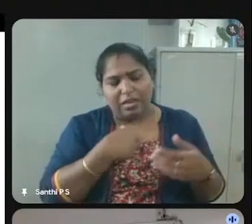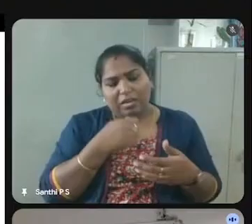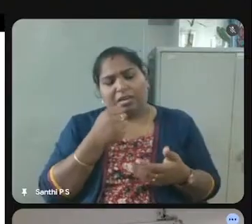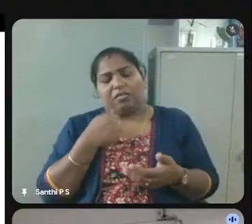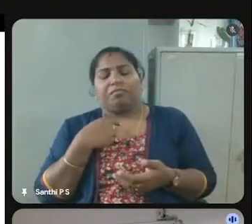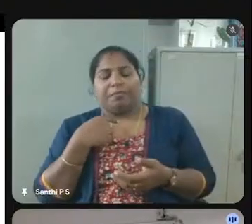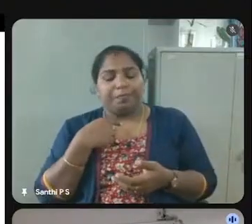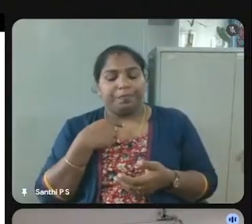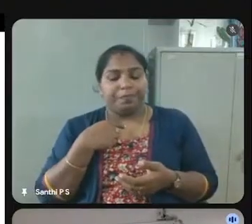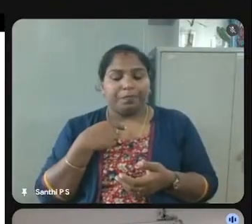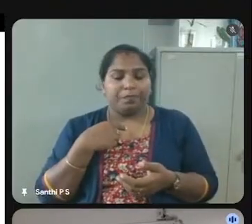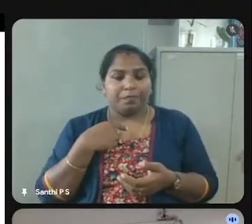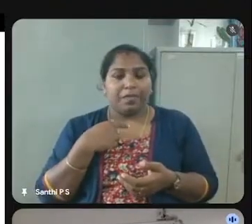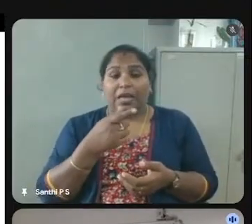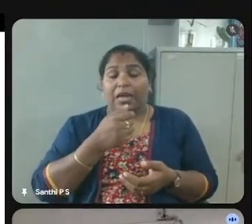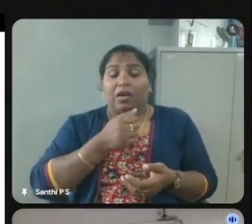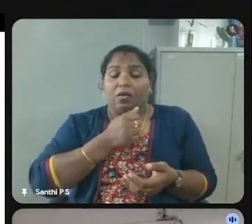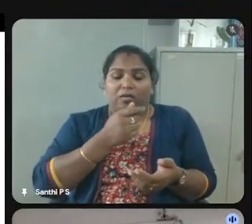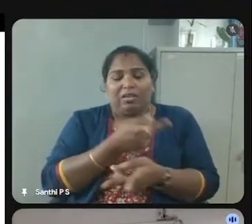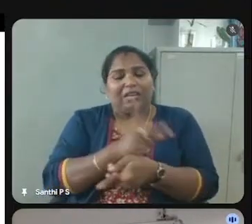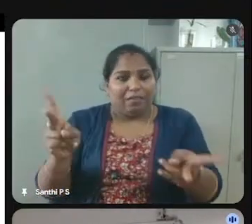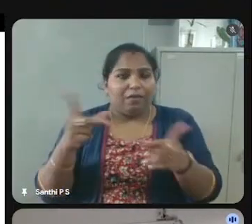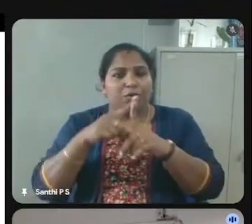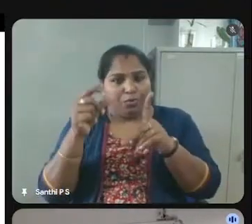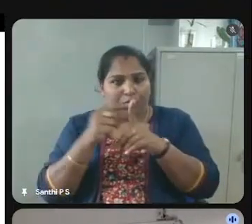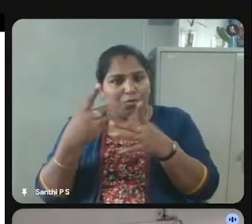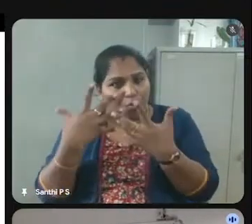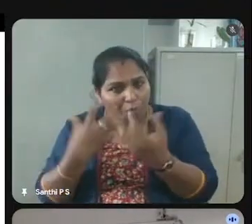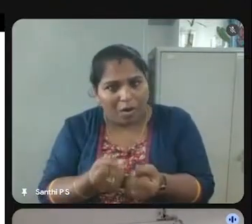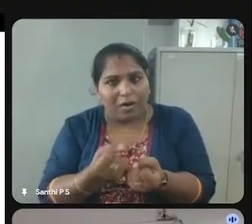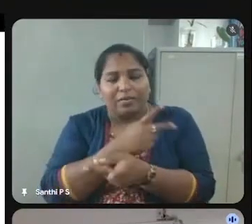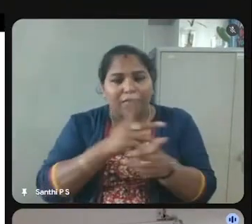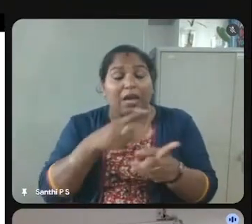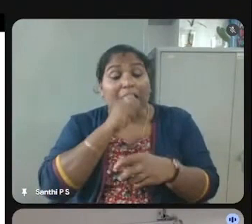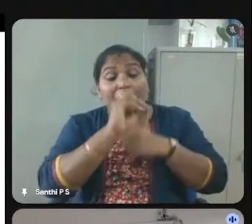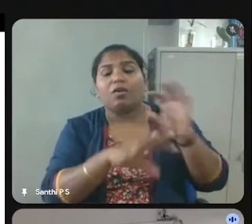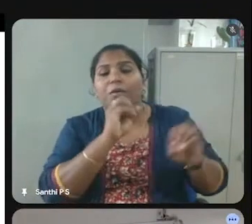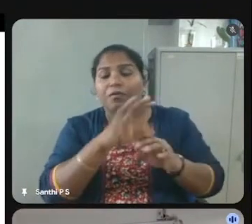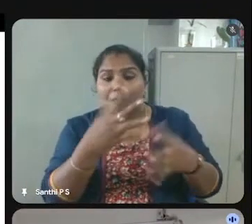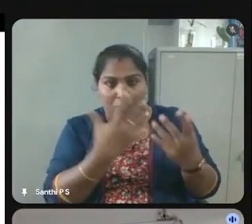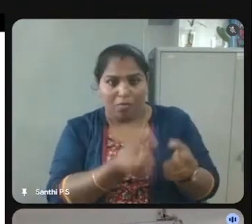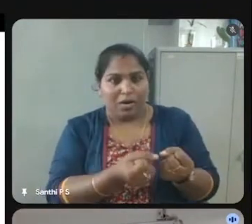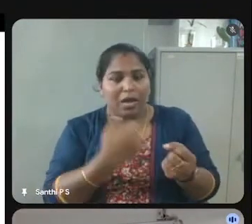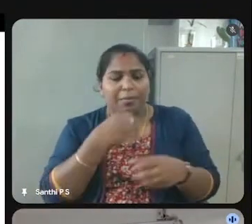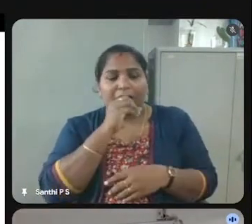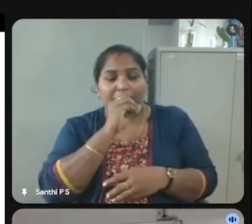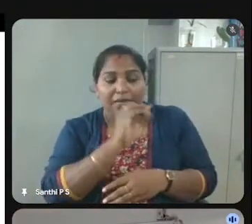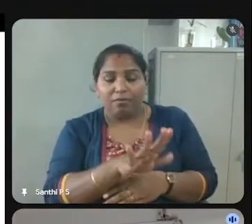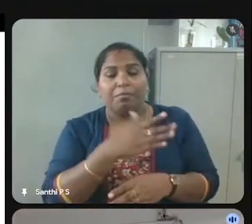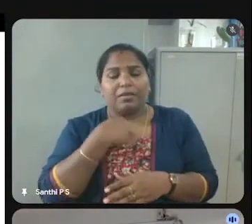അവർക്ക് ഇന്ന അത്യാവശ്യങ്ങൾ ഇന്നൊക്കെ ചെയ്ത് കിട്ടേണ്ടതാണ് എന്നുള്ള രീതിയിൽ നമുക്ക് അവരോട് പറയണമെന്നുണ്ടെങ്കിൽ നമുക്കതിനകത്തുള്ള